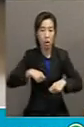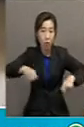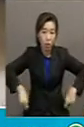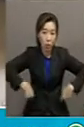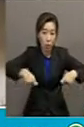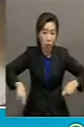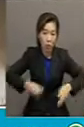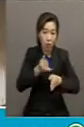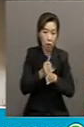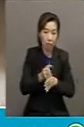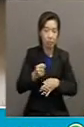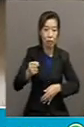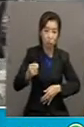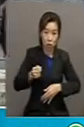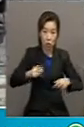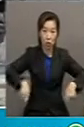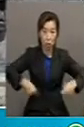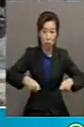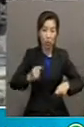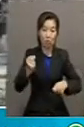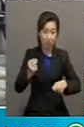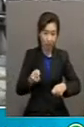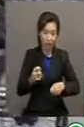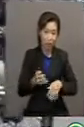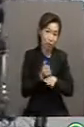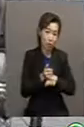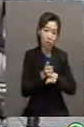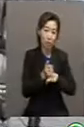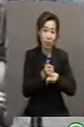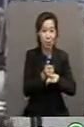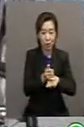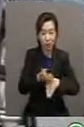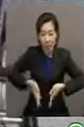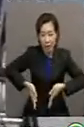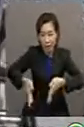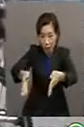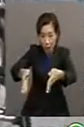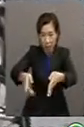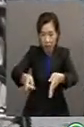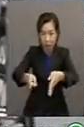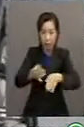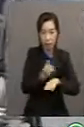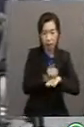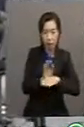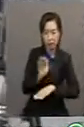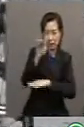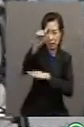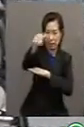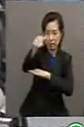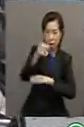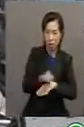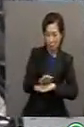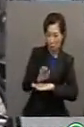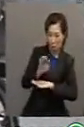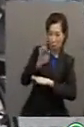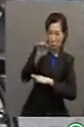การณ์ที่ถูกพูดถึงกันก็คือคุณลุงเขาเคลื่อนไปเรื่อยๆบนถนนวังจันทร์หันหน้าขึ้นสะพานนเรศวรซึ่งสะพานนี้ลา